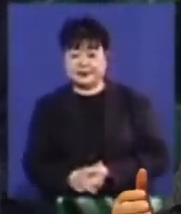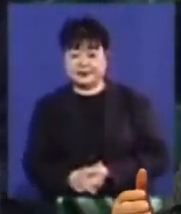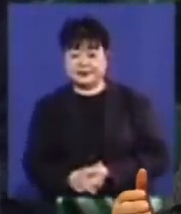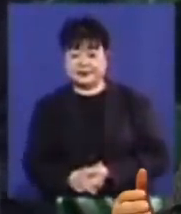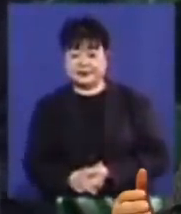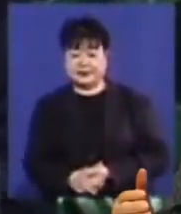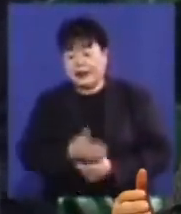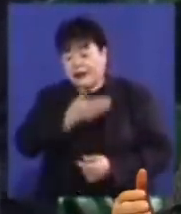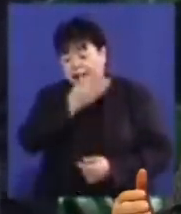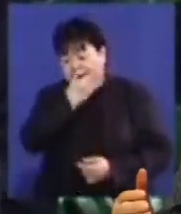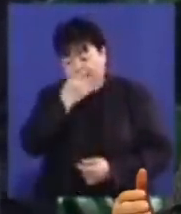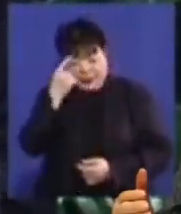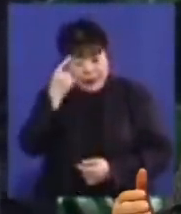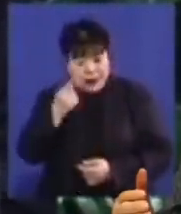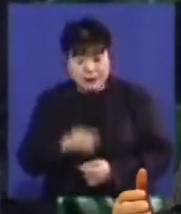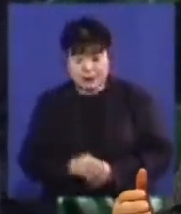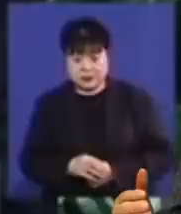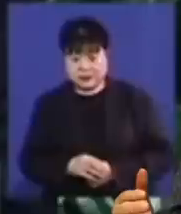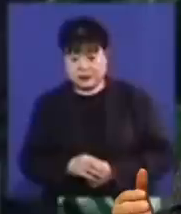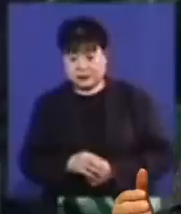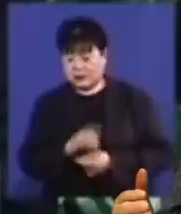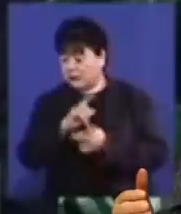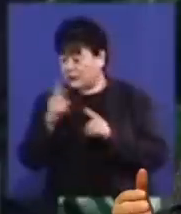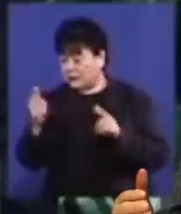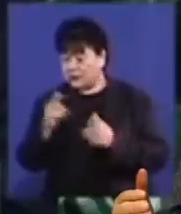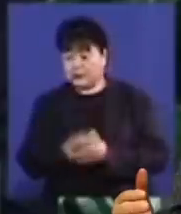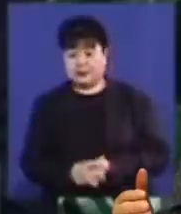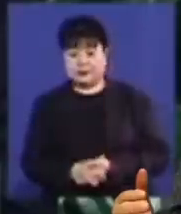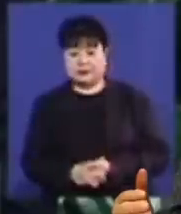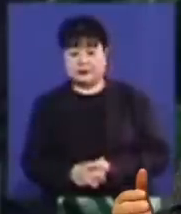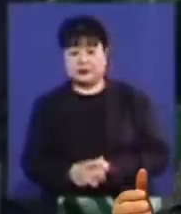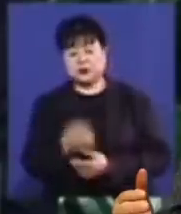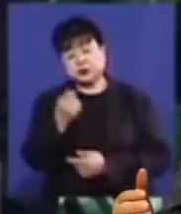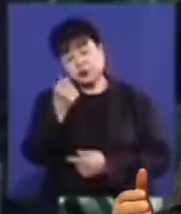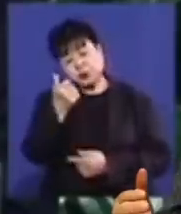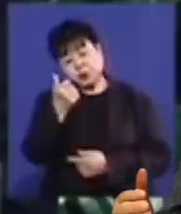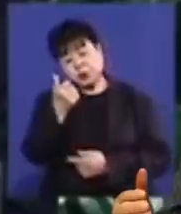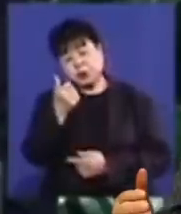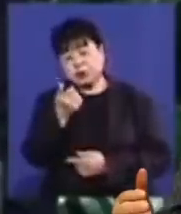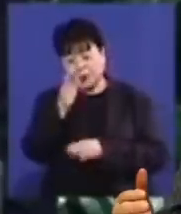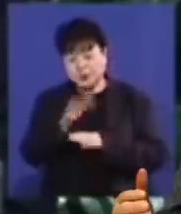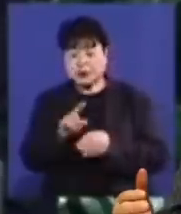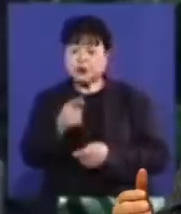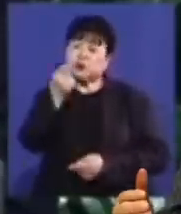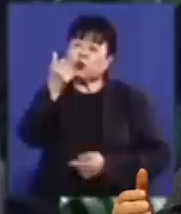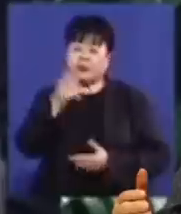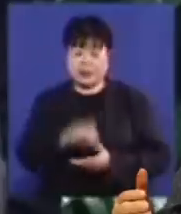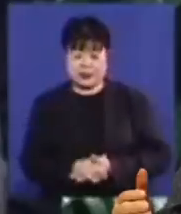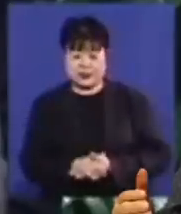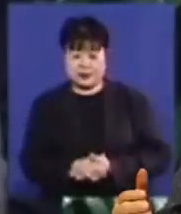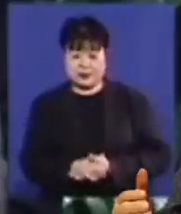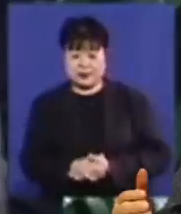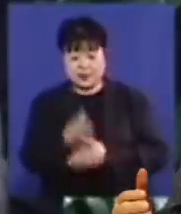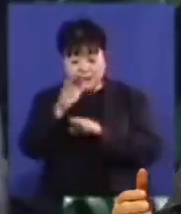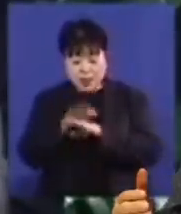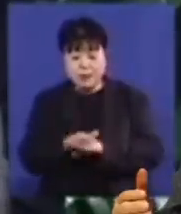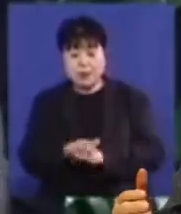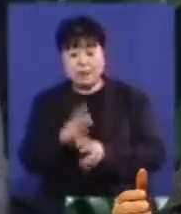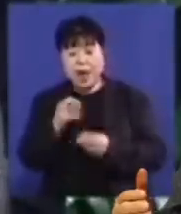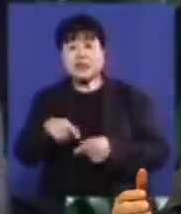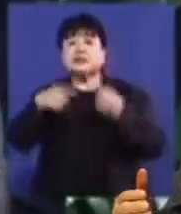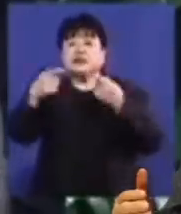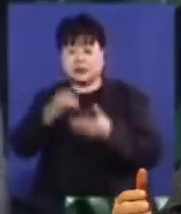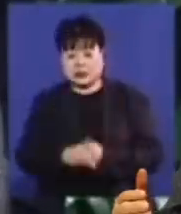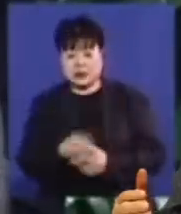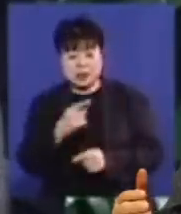아까운 것 같이 생각되지만은 얼마 안 됩니다. 예배 드리는 시간이 하나님께 예배를 자주 드리는 것 같아도